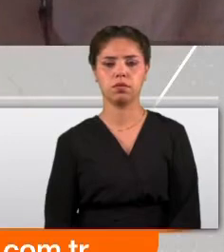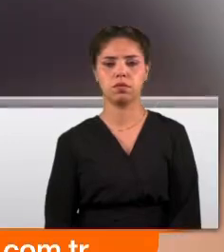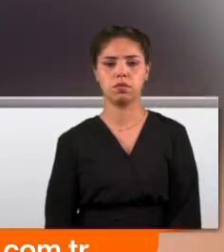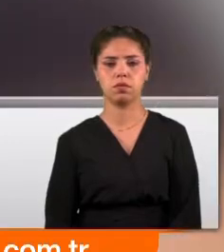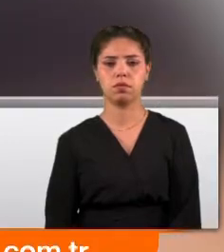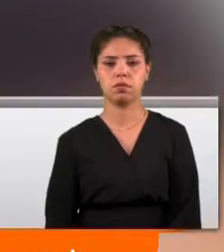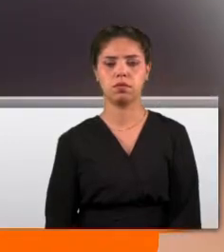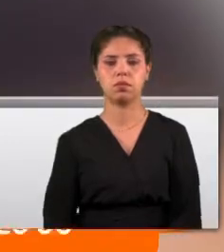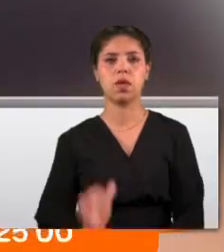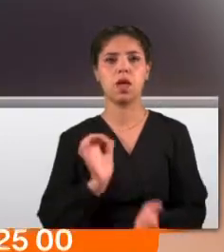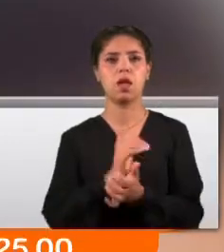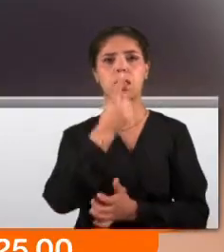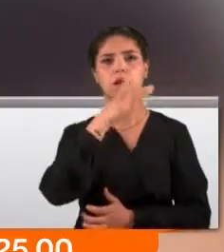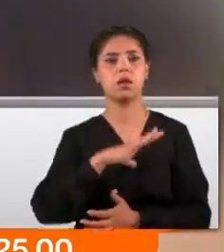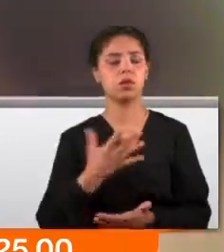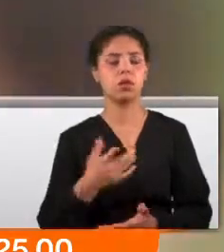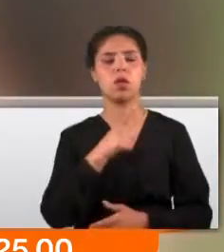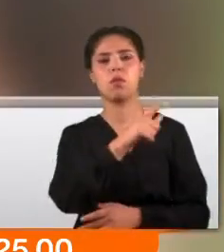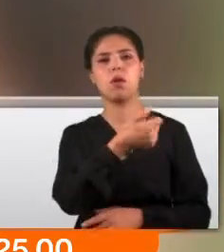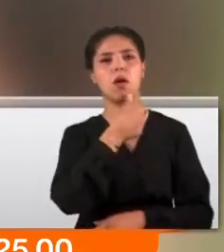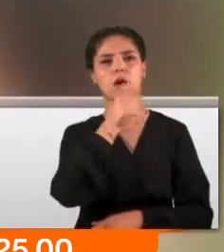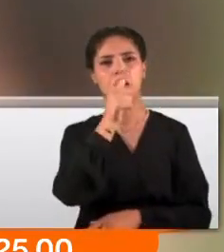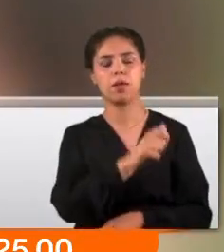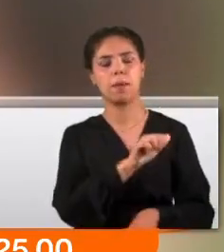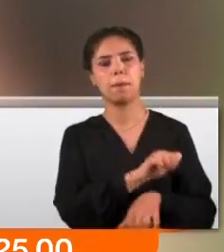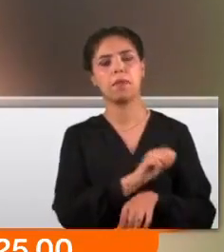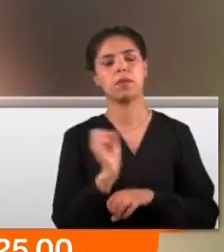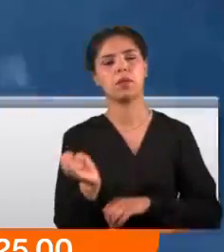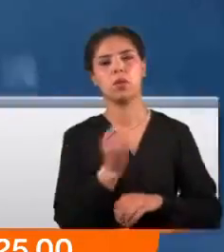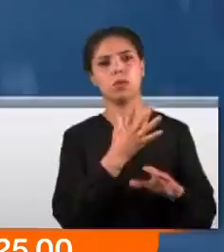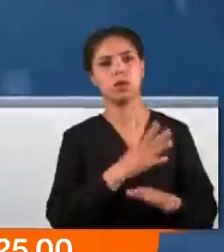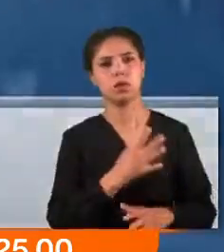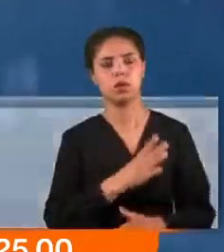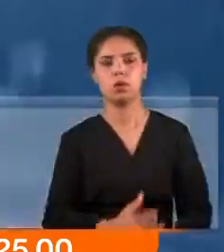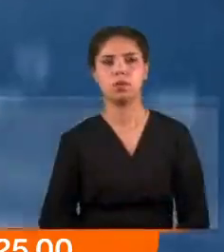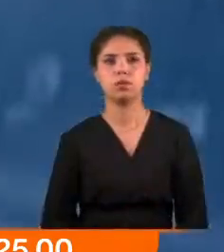ettiriyormuş. Ailenin tek isteği tutuksuz yargılanan failin ceza alması.